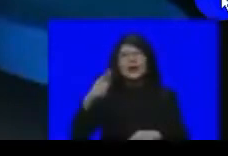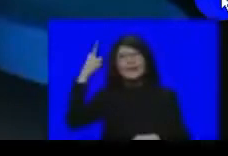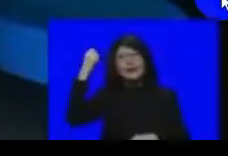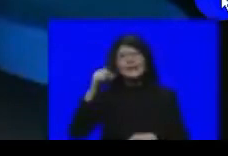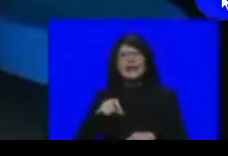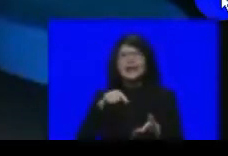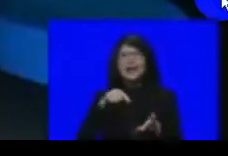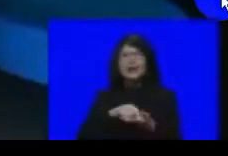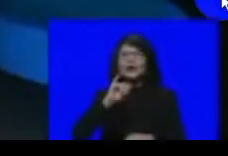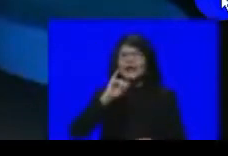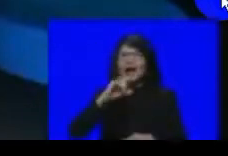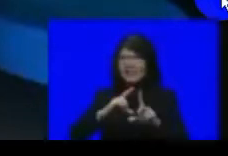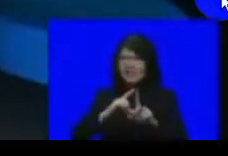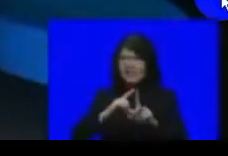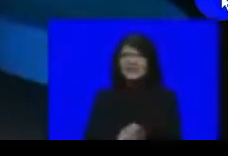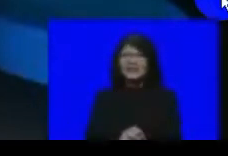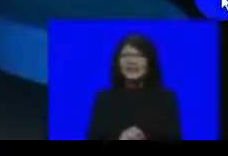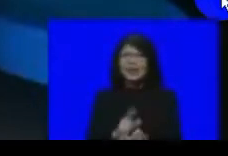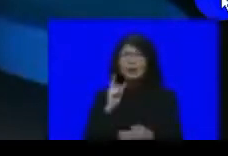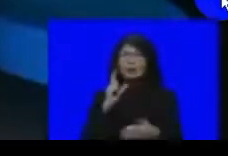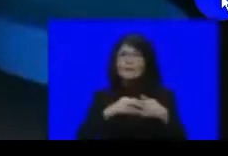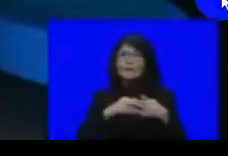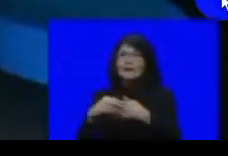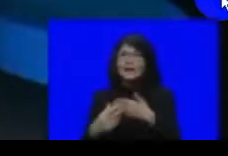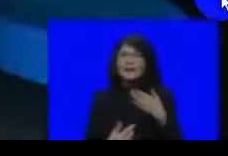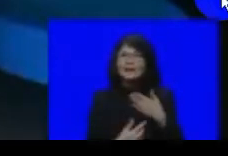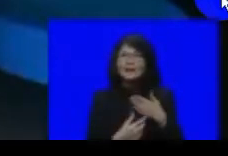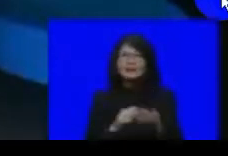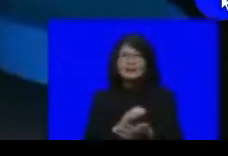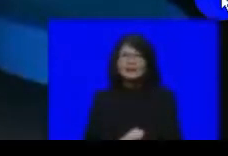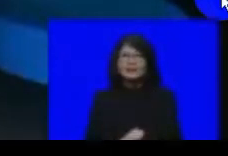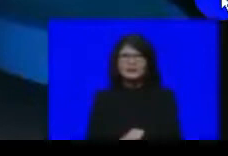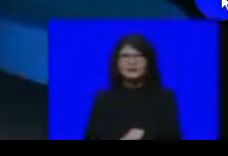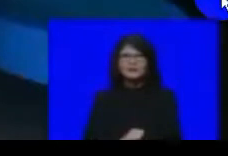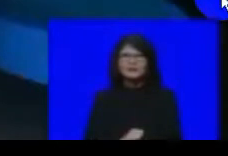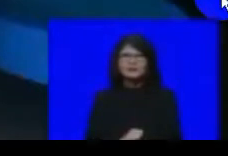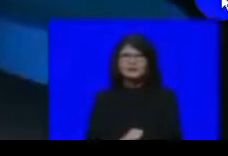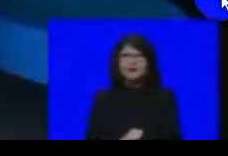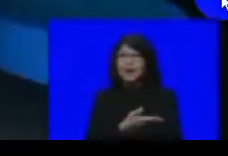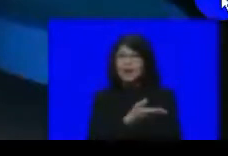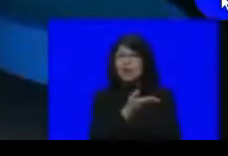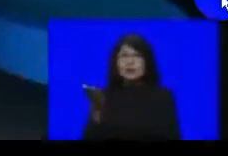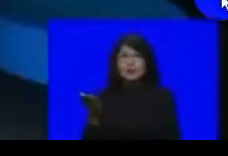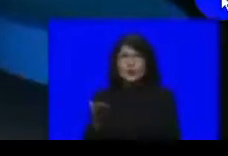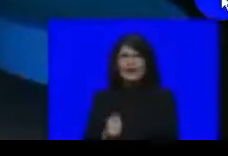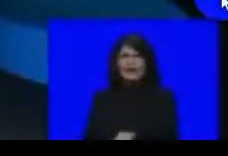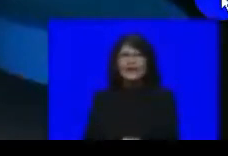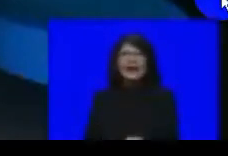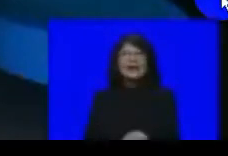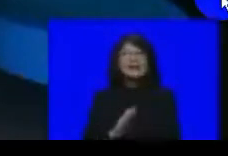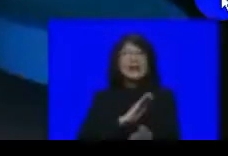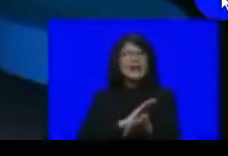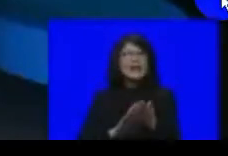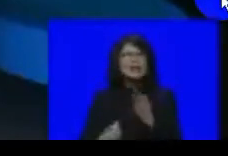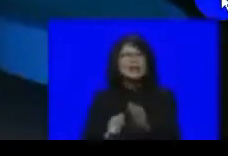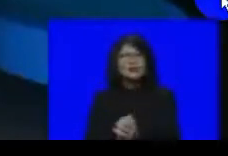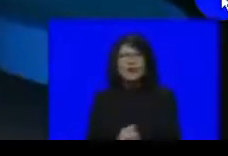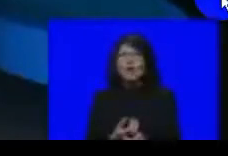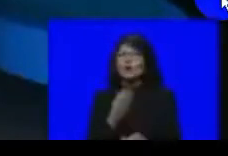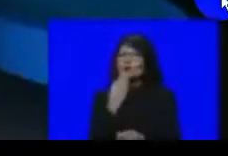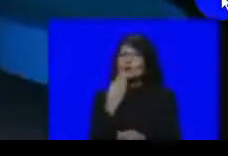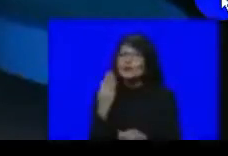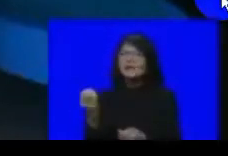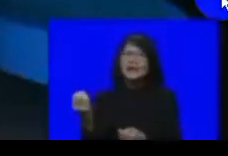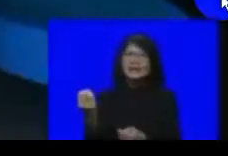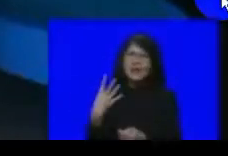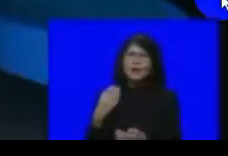www.belajar.id. Oke ya, dicatat ya tadi ya untuk bimbingan teknisnya. Dan Bapak Ibu hadirin sekalian yang berbahagia, kita akan langsung saja saya buka ruang untuk tanya